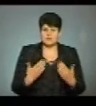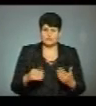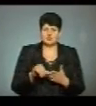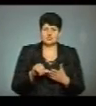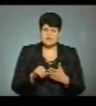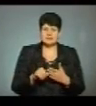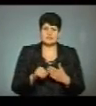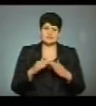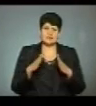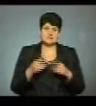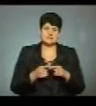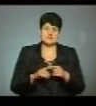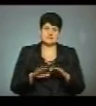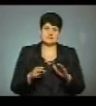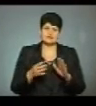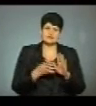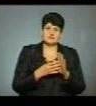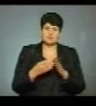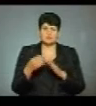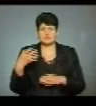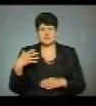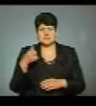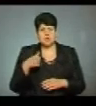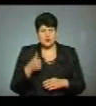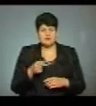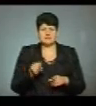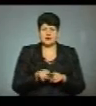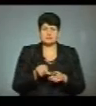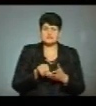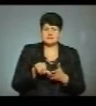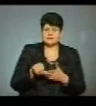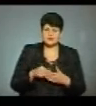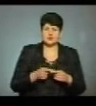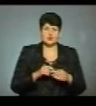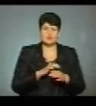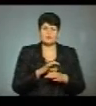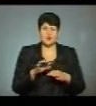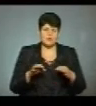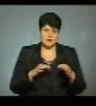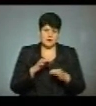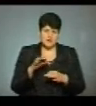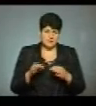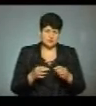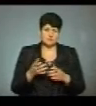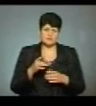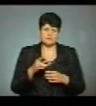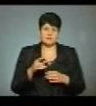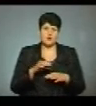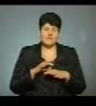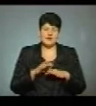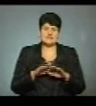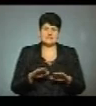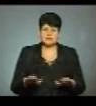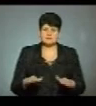«Моя безпека» – це діти віком від 9 до 15 років. Також сьогодні представники проєкту «Соціально-педагогічна робота з дітьми та молоддю» провели з